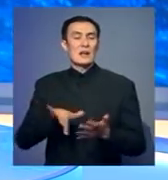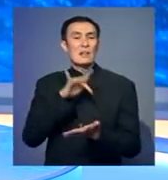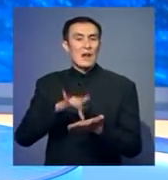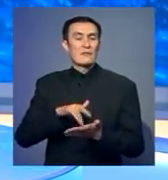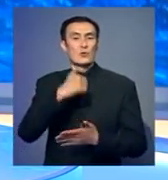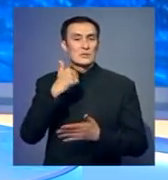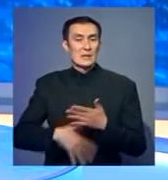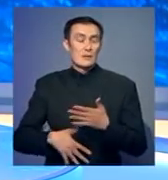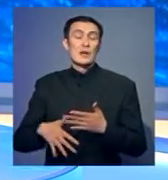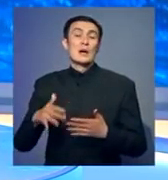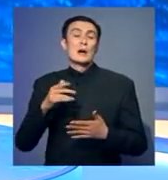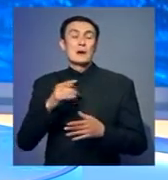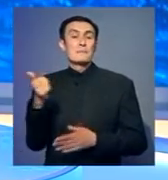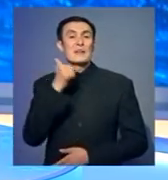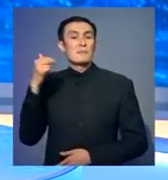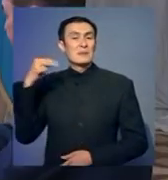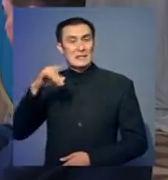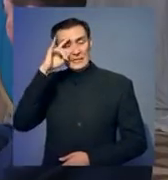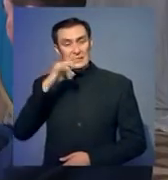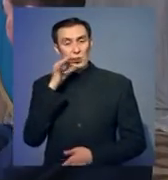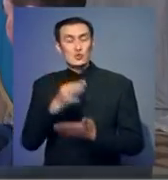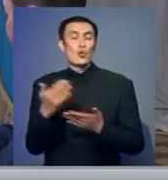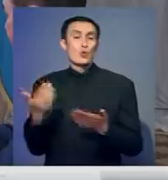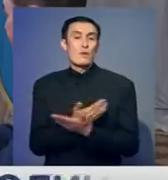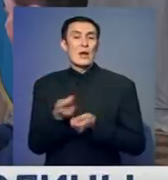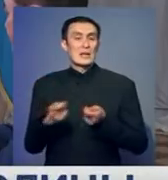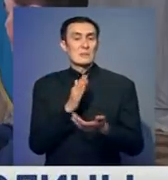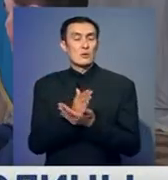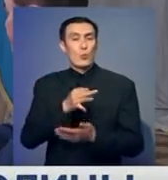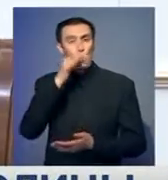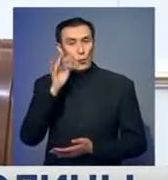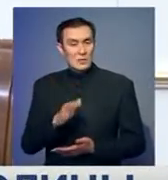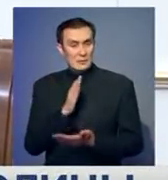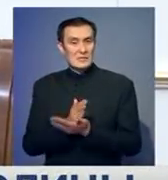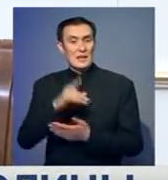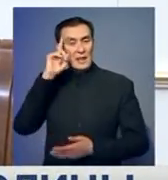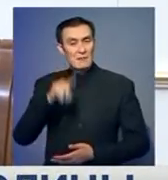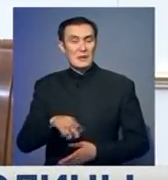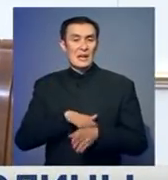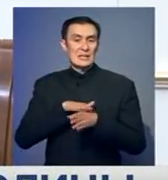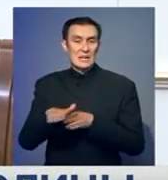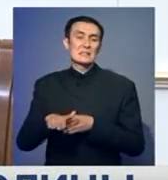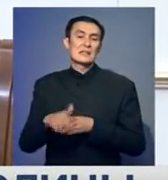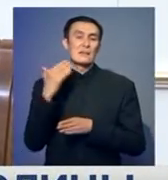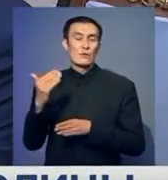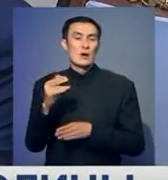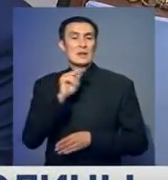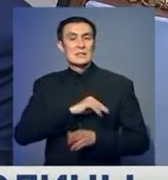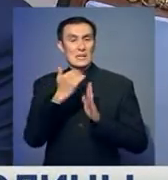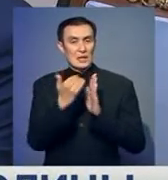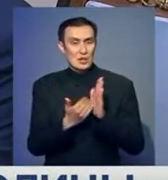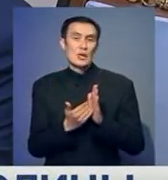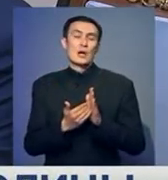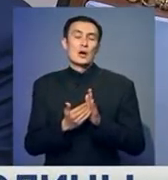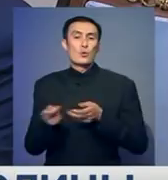главного города страны. Первый президент Казахстана отметил, что новый аким обладает достаточным опытом и навыками для реализации возложенных